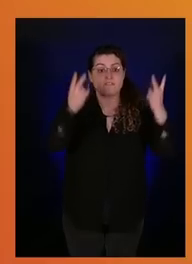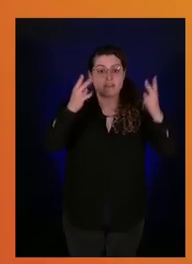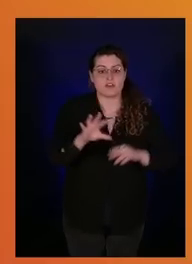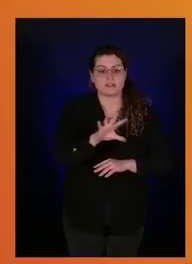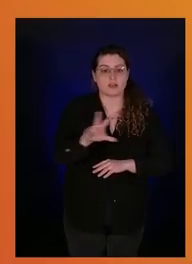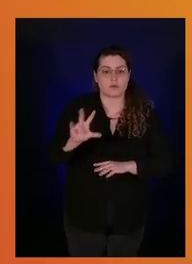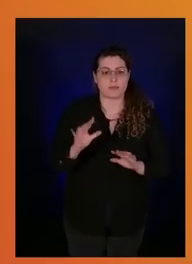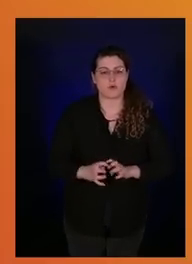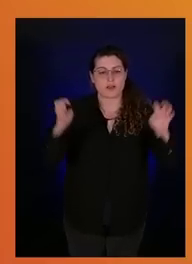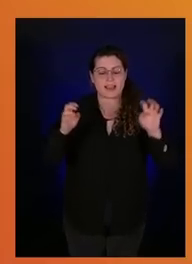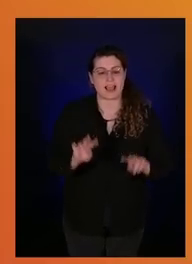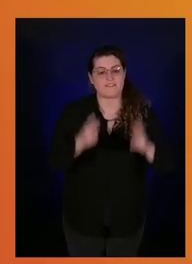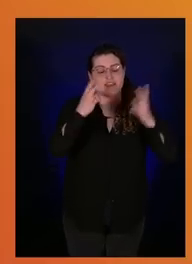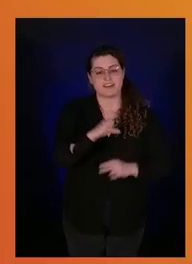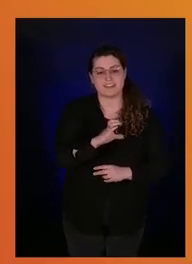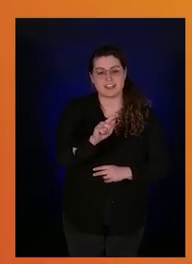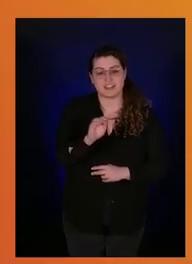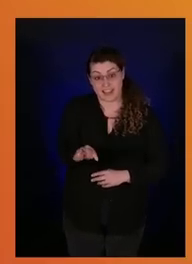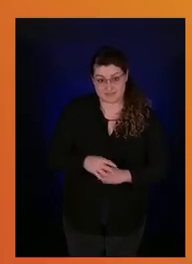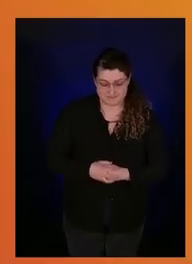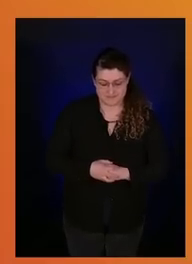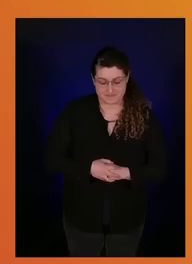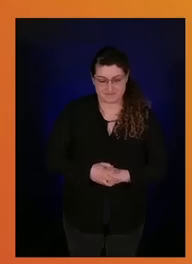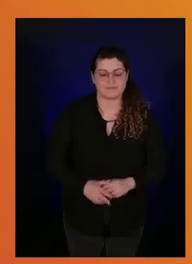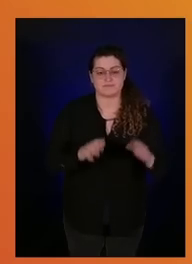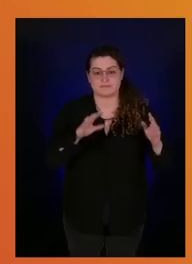53e congrès, vive la CGT.